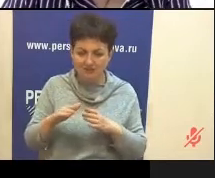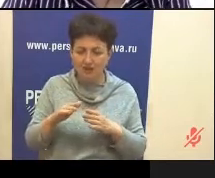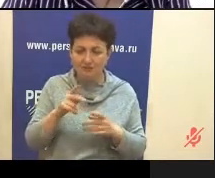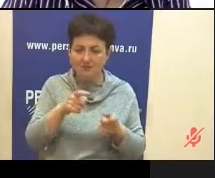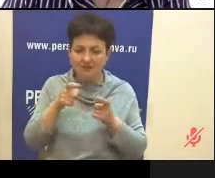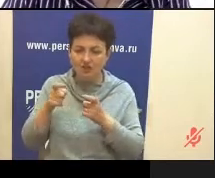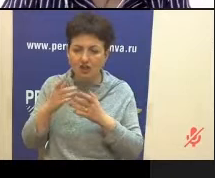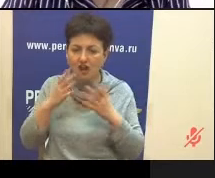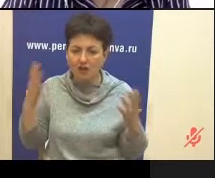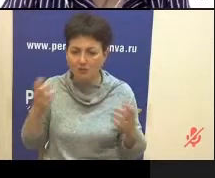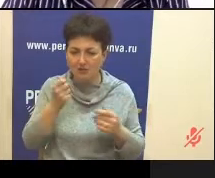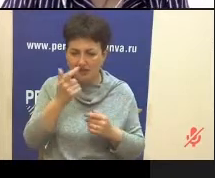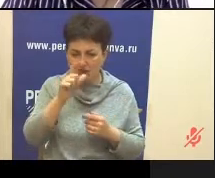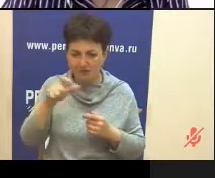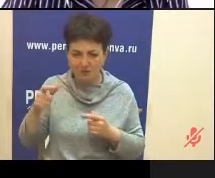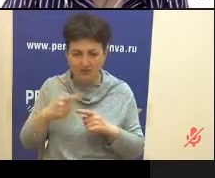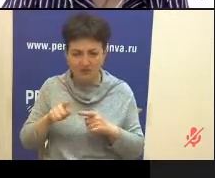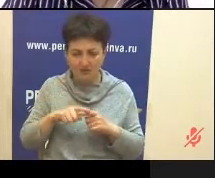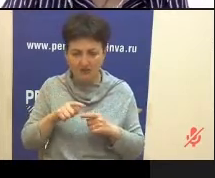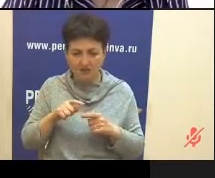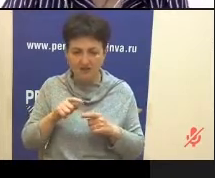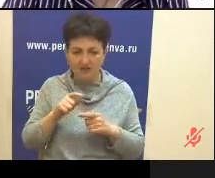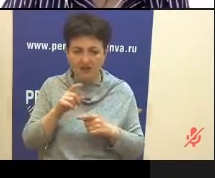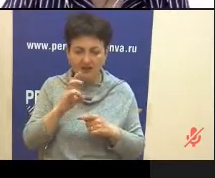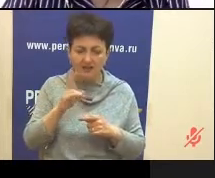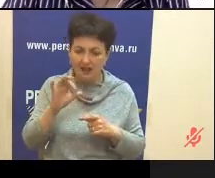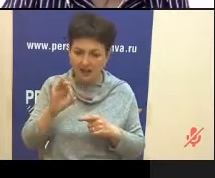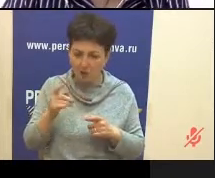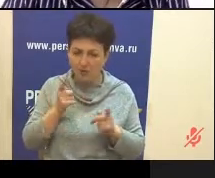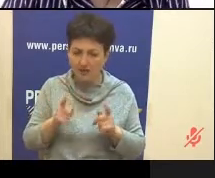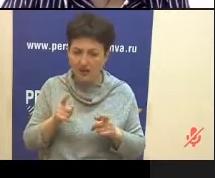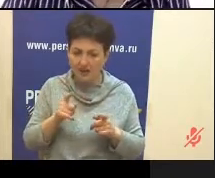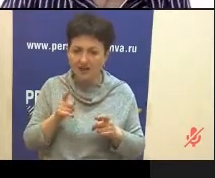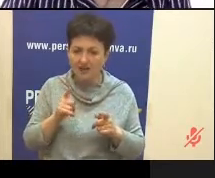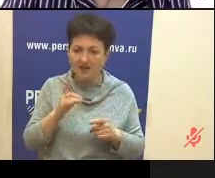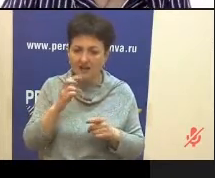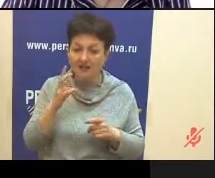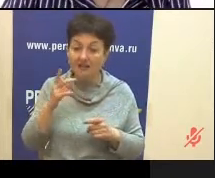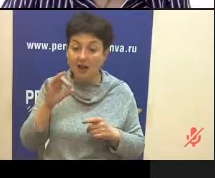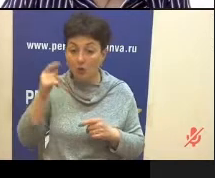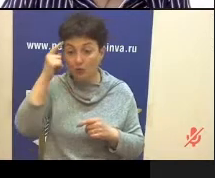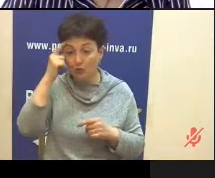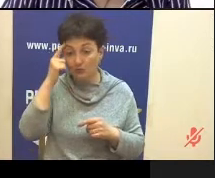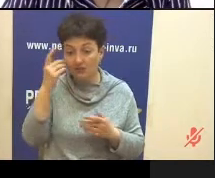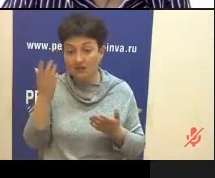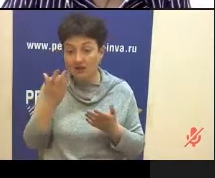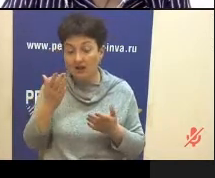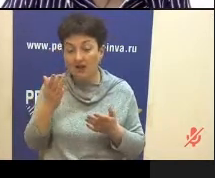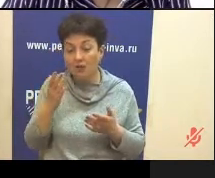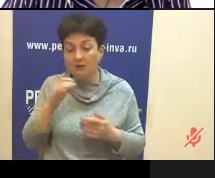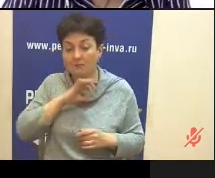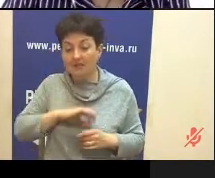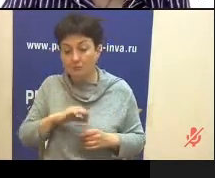небольшое действие совершать с привлечением огромного количества людей. Это, к сожалению, реальность НКО. Но думайте об